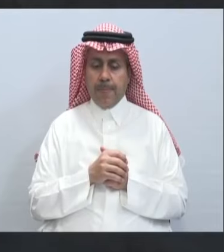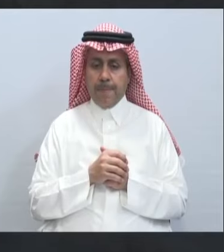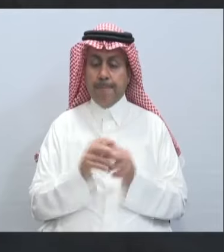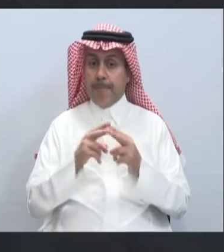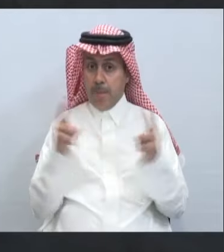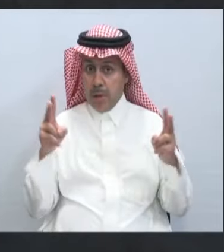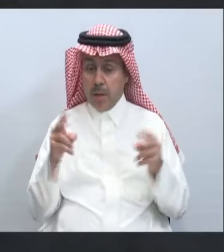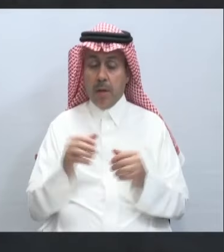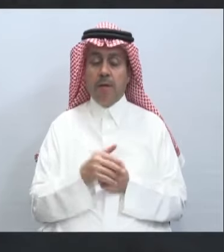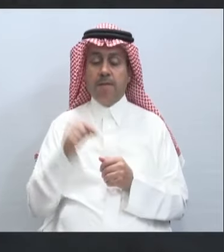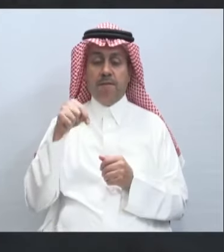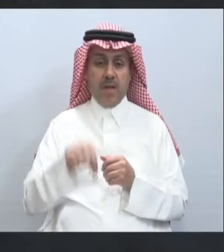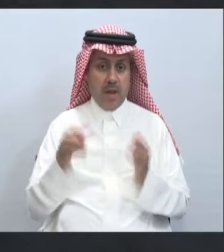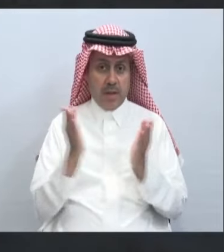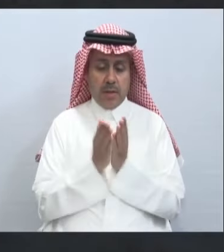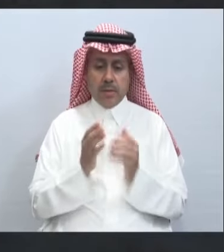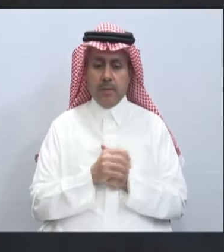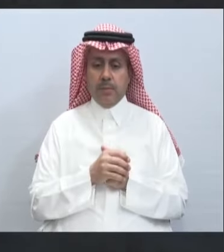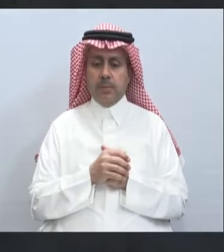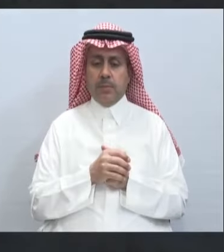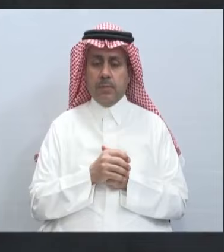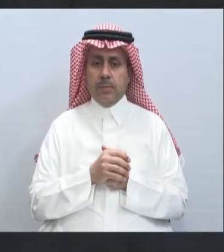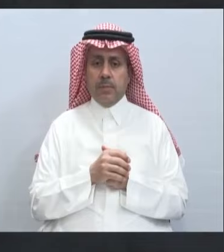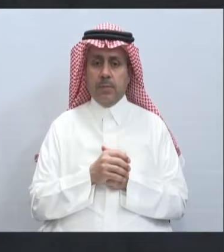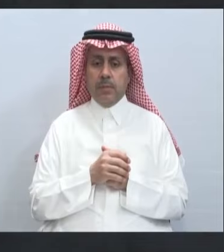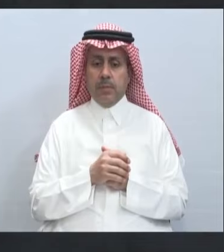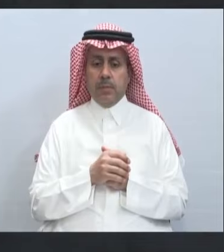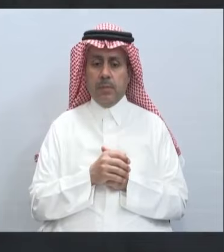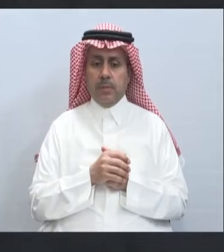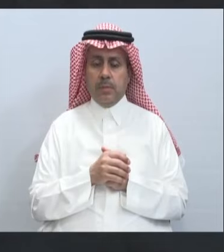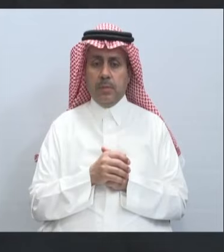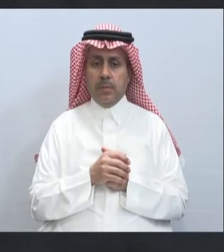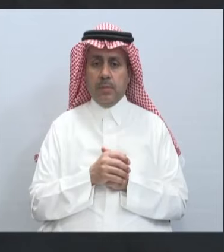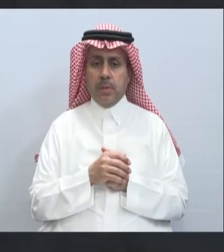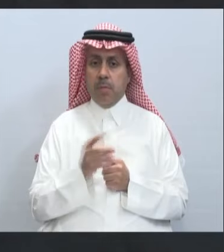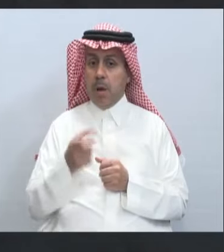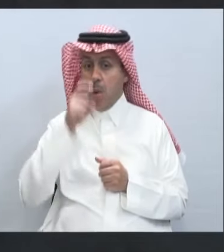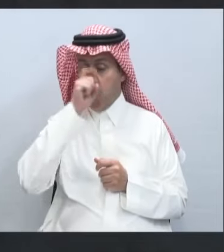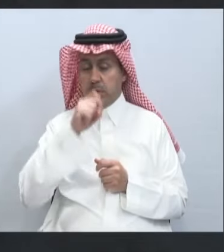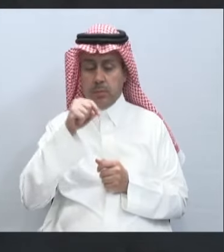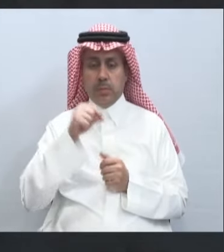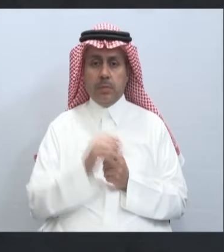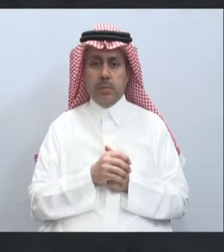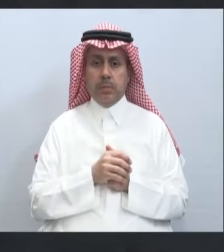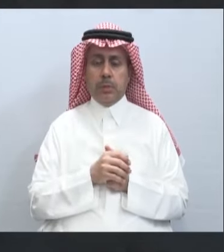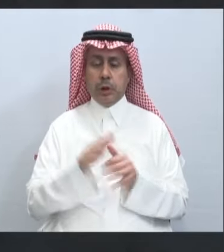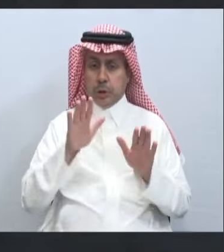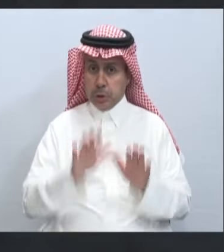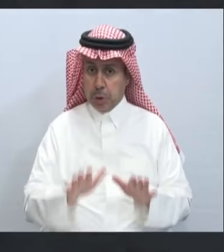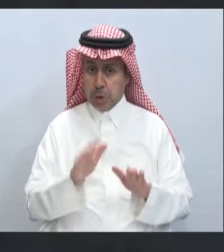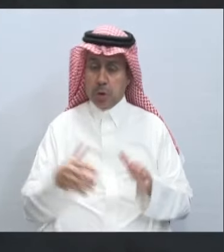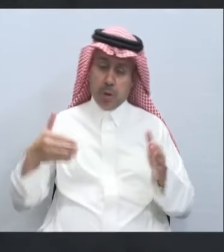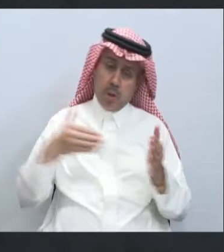بينا ذلك في درسنا لهذا اليوم اليس كذلك طيب ما الواجب عليها هل تنتظر الى ان